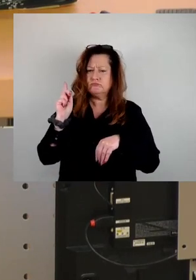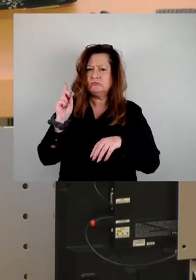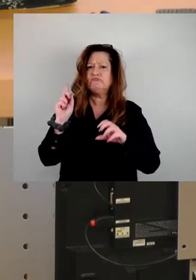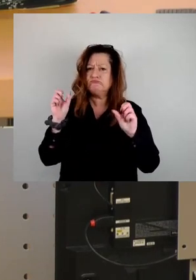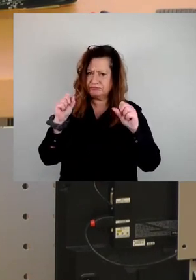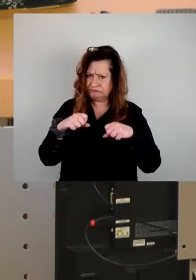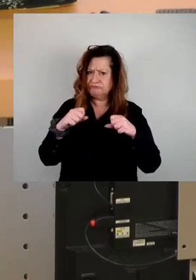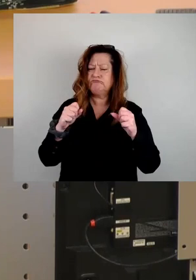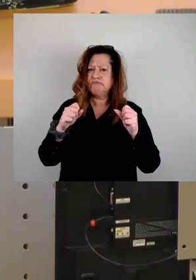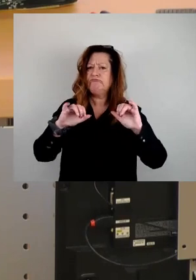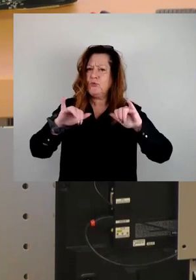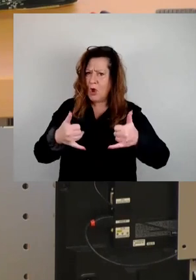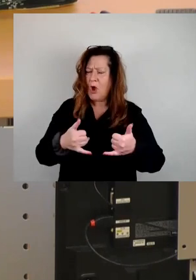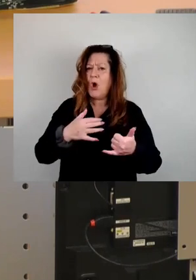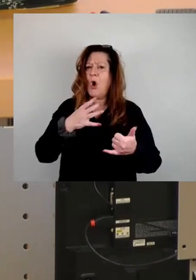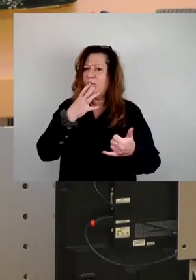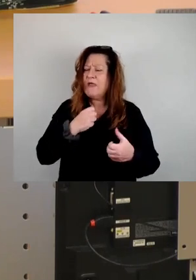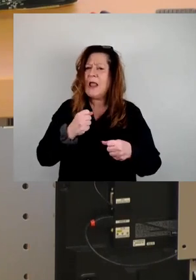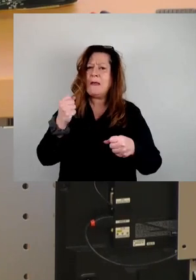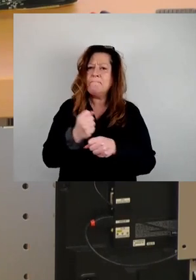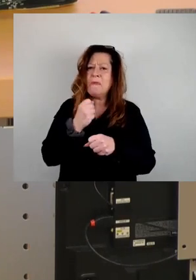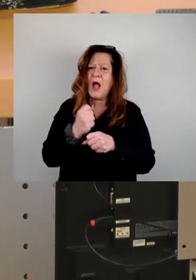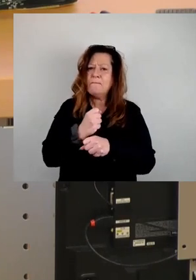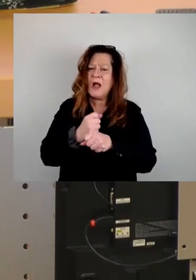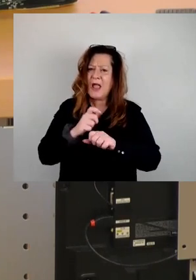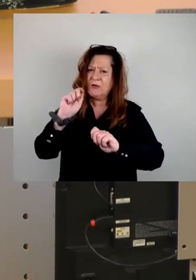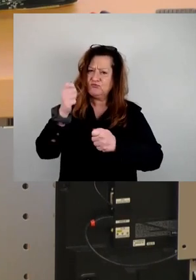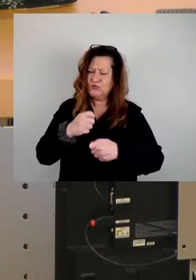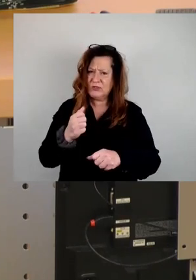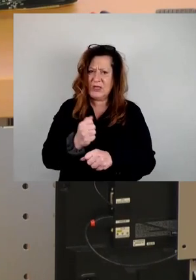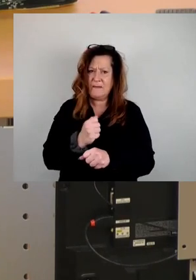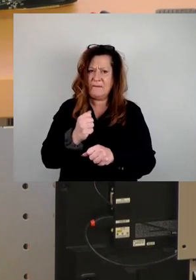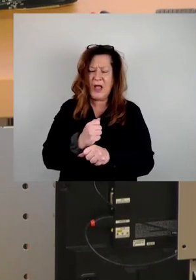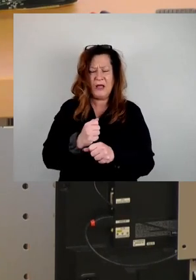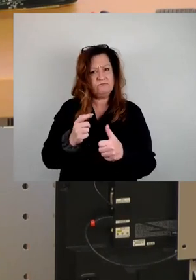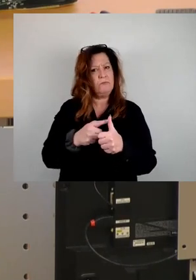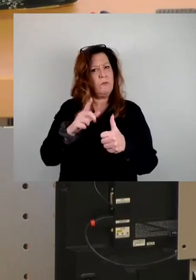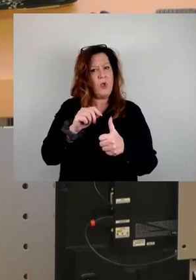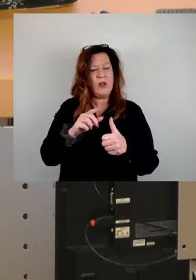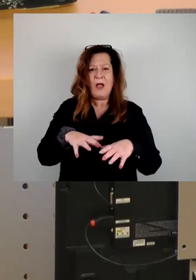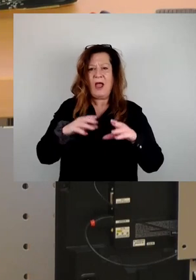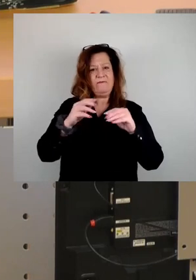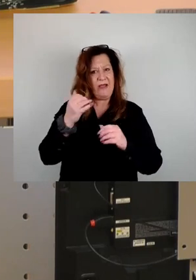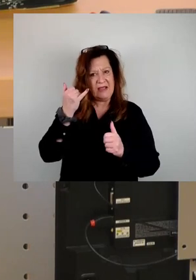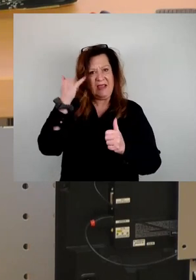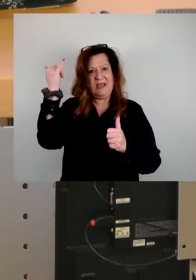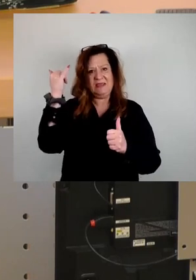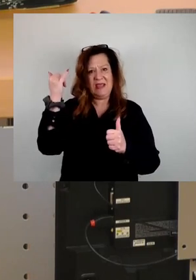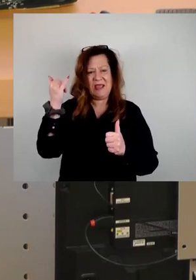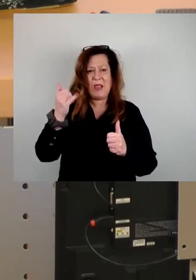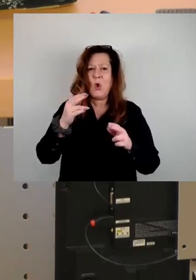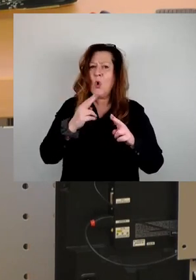und eine Machbarkeitsstudie machen, da standen Ideen am Anfang. Und es ist sehr eindrucksvoll zu